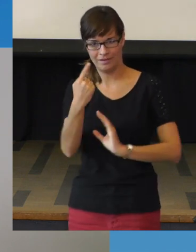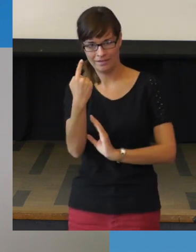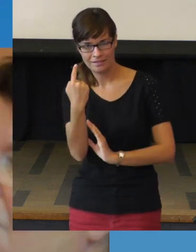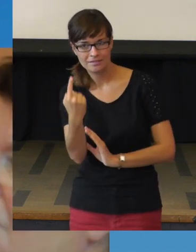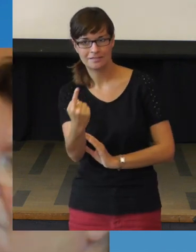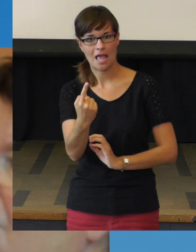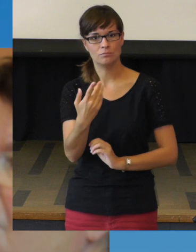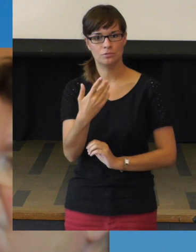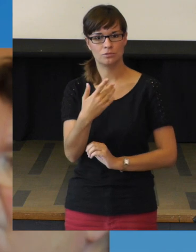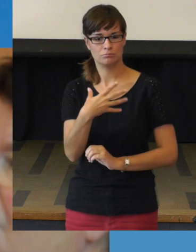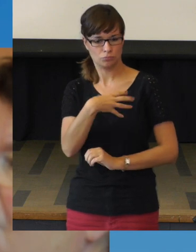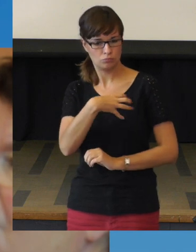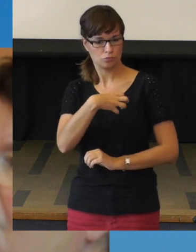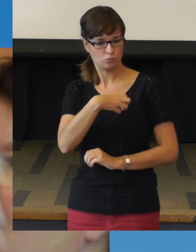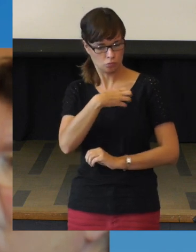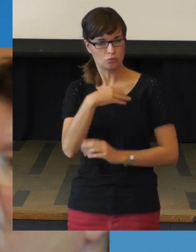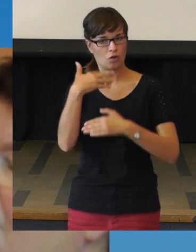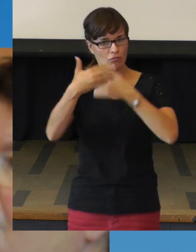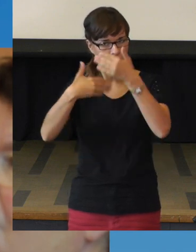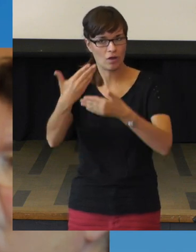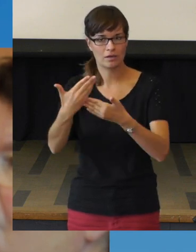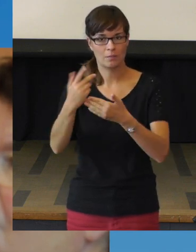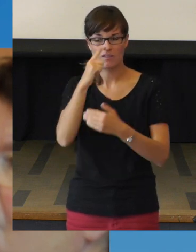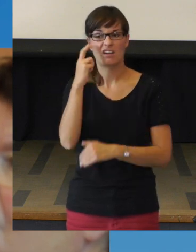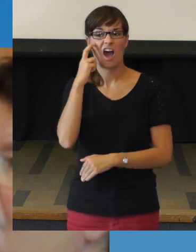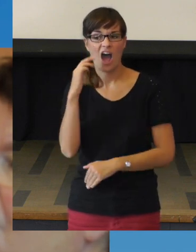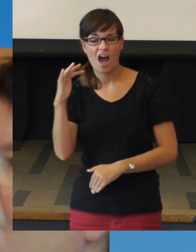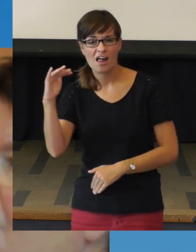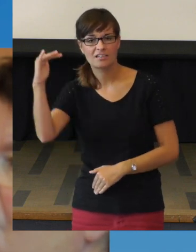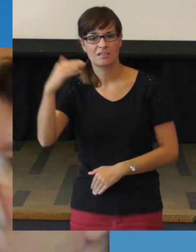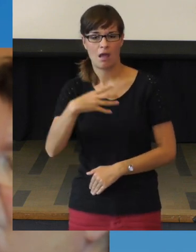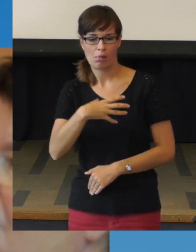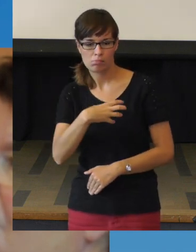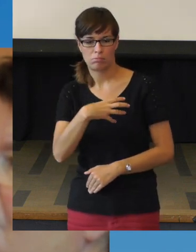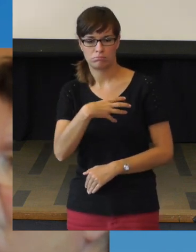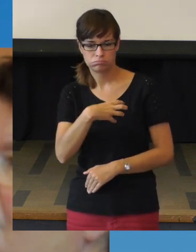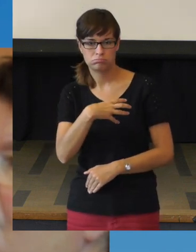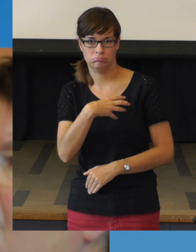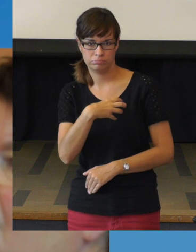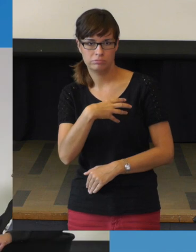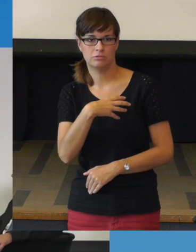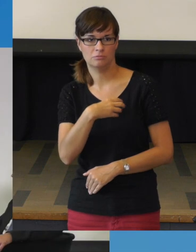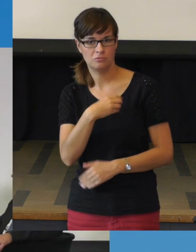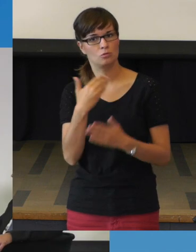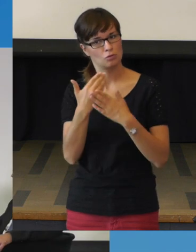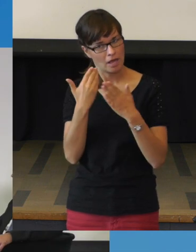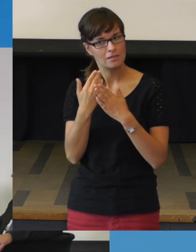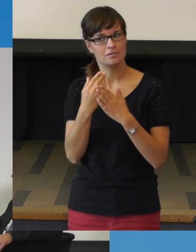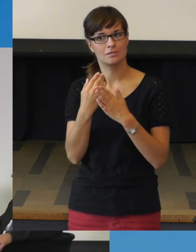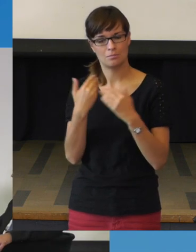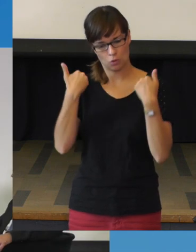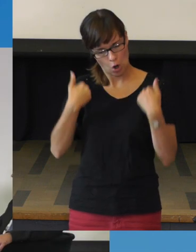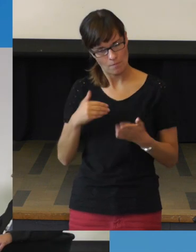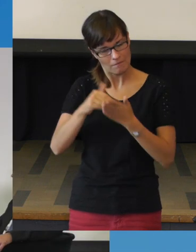hat. Aber je älter die Patienten werden, ist das sicher eine sehr sinnvolle Maßnahme, um auch im körperlichen Bereich